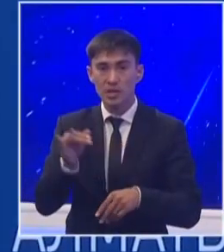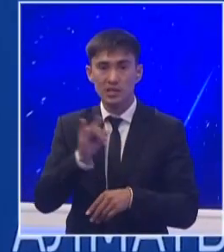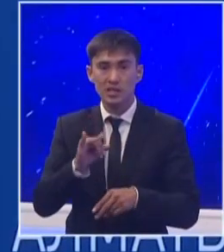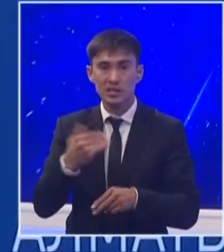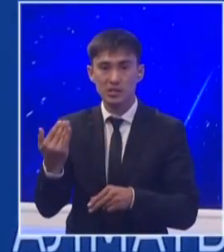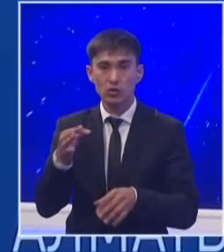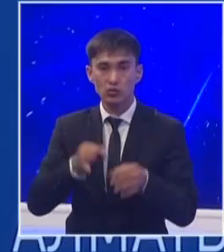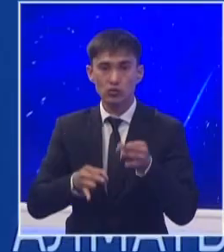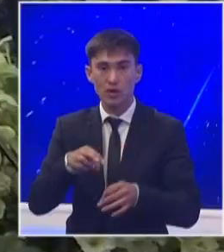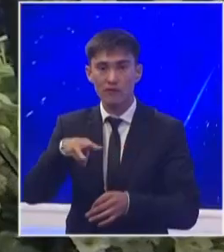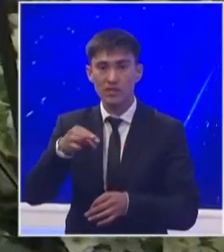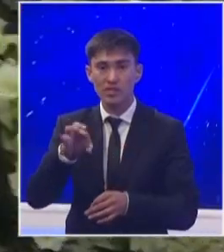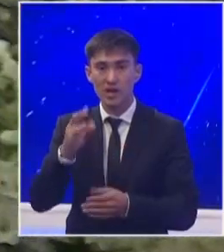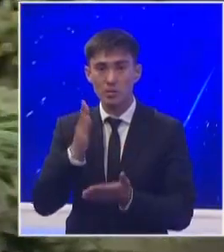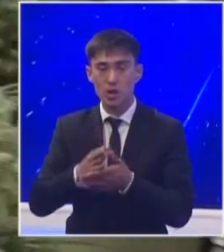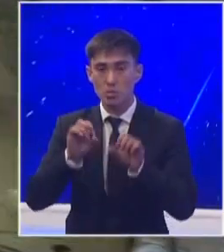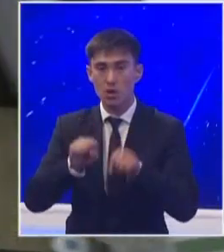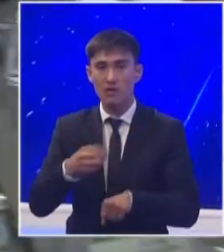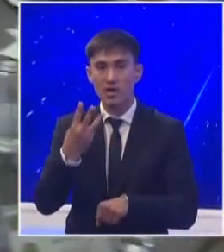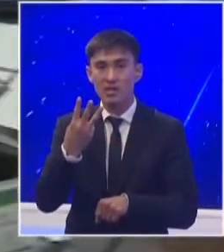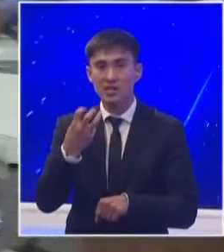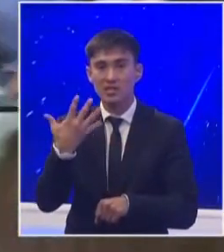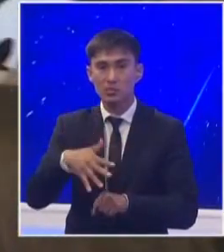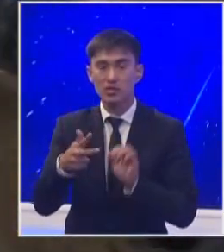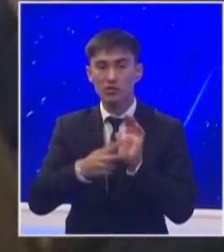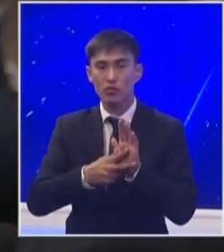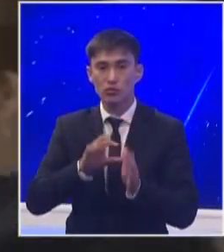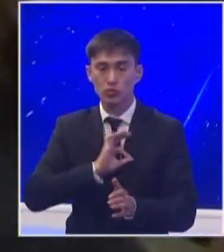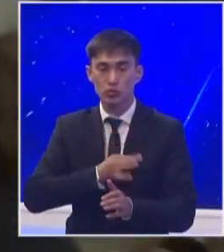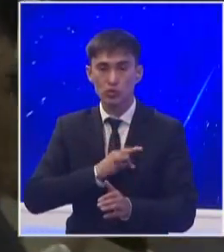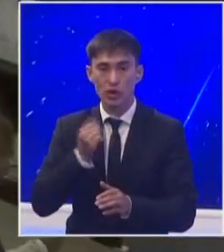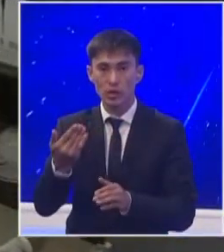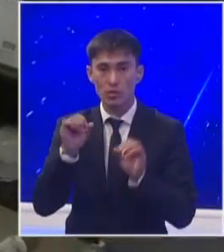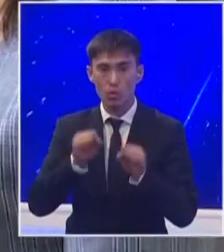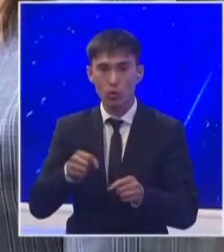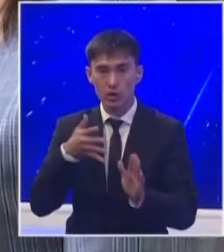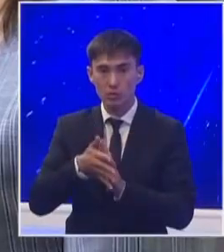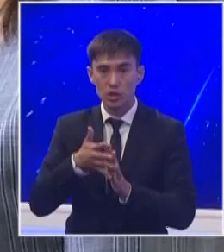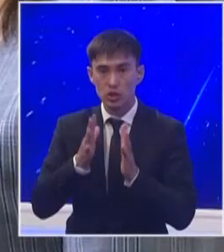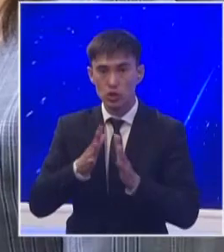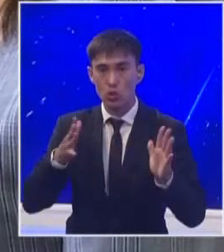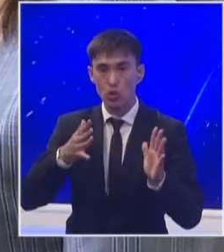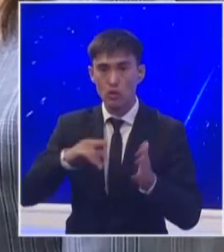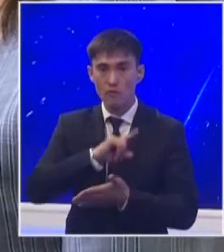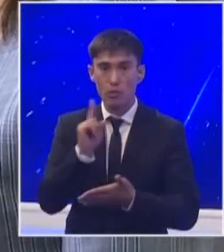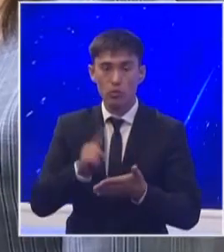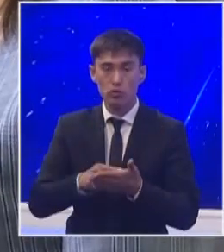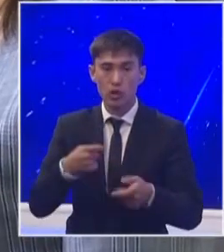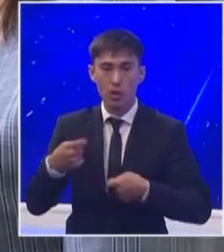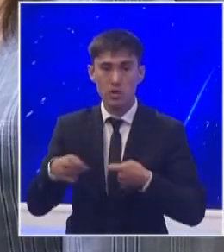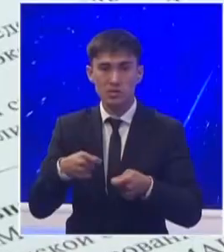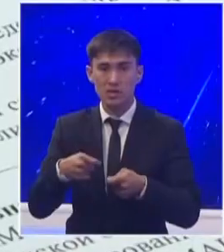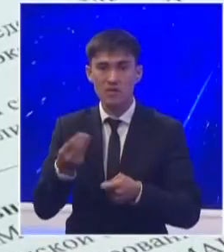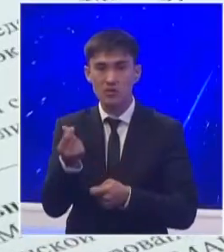интересы сторон в суде МФЦА имеют право 358 юристов. Они могут рассматривать широкий круг вопросов коммерческой